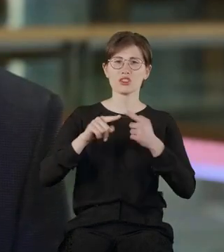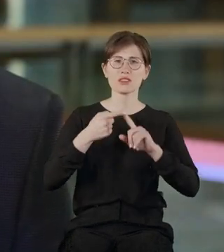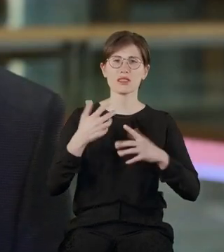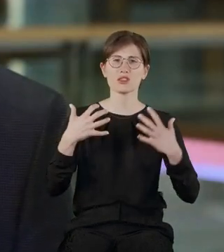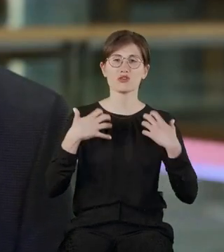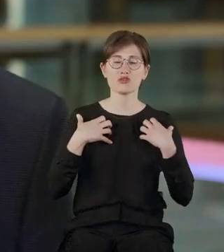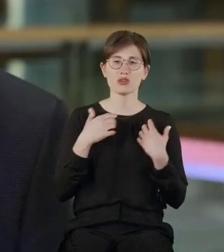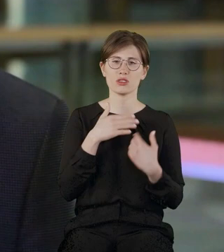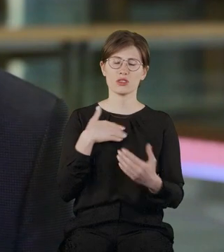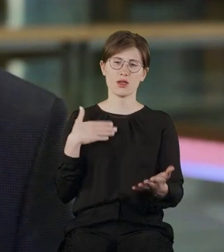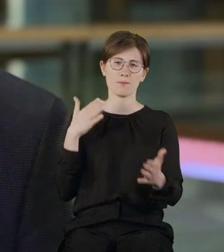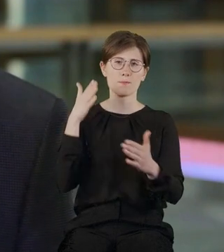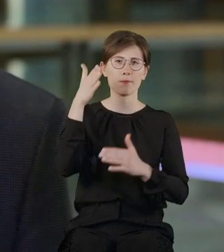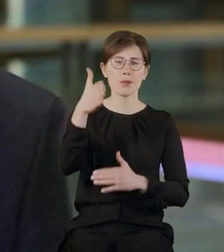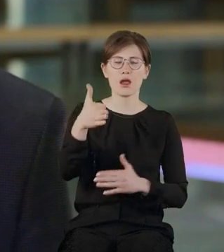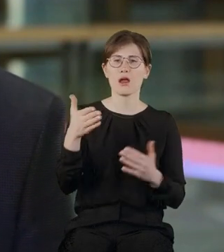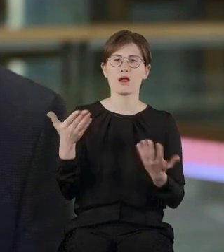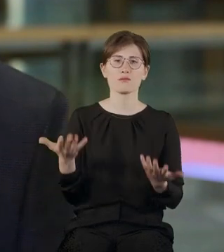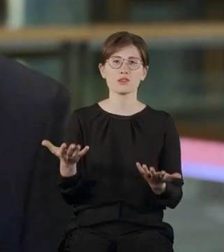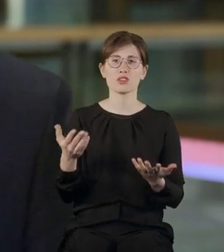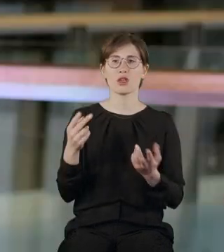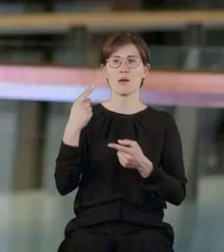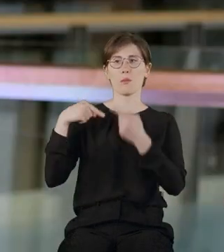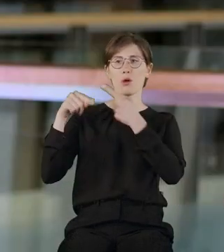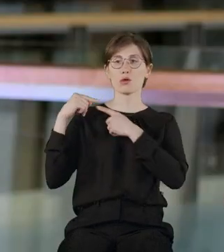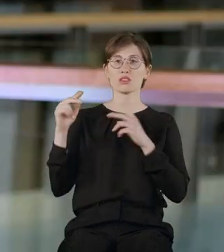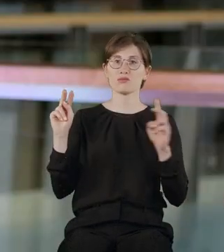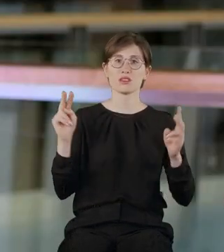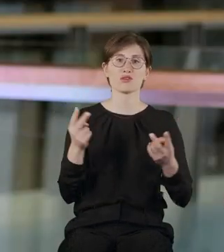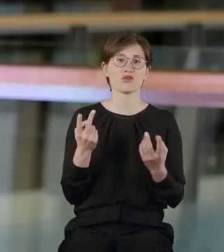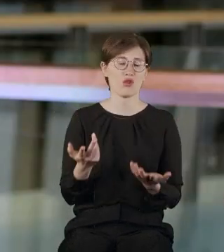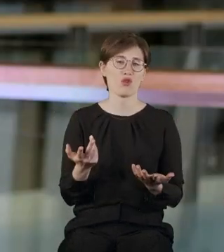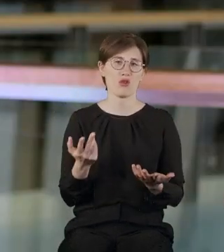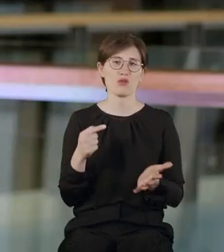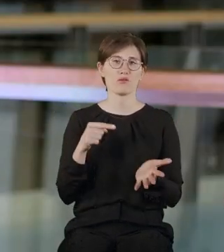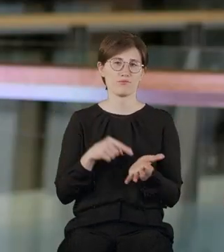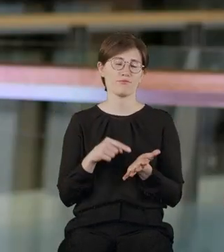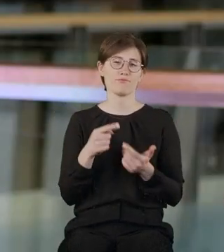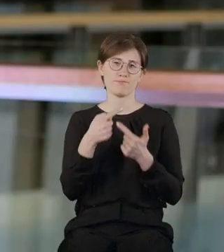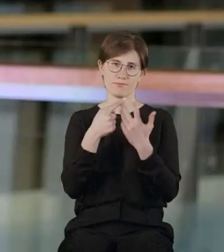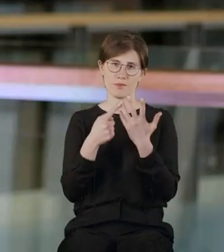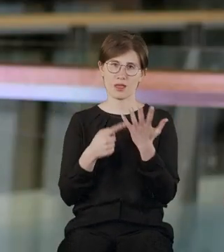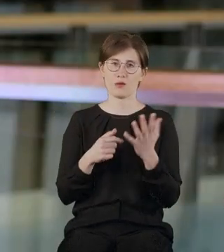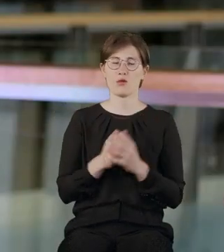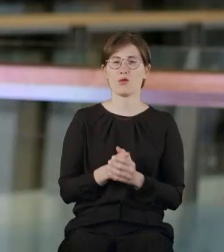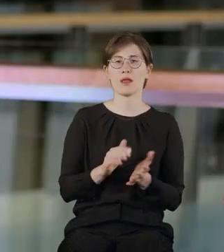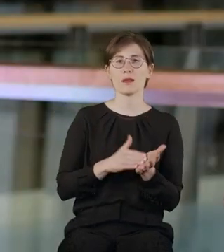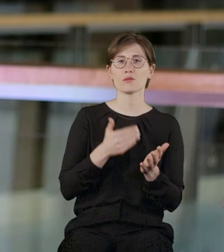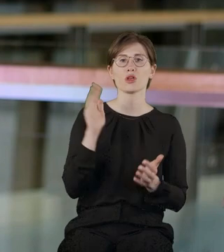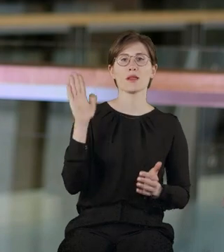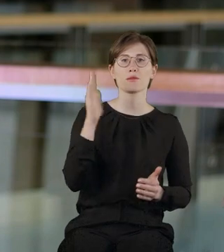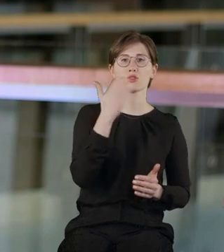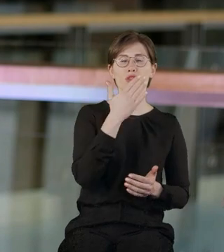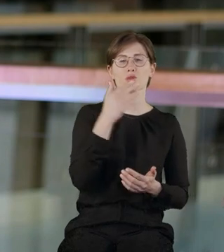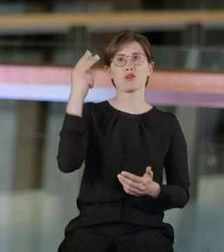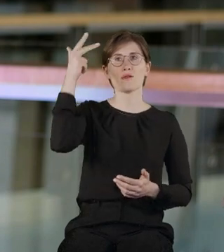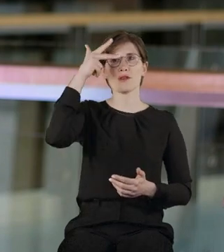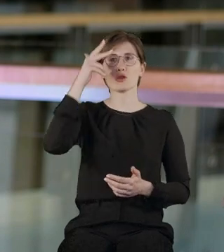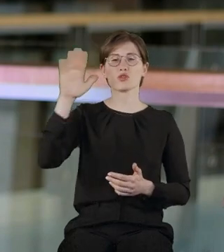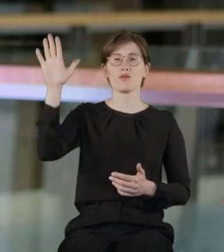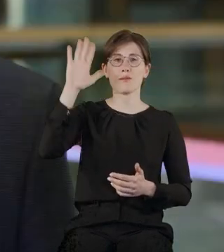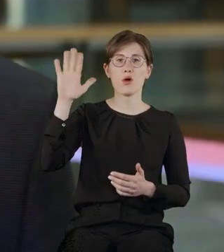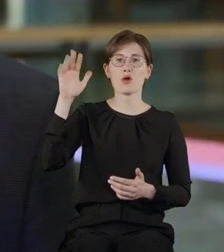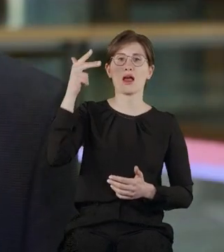dokąd zmierzamy, skąd pochodzimy. Na przykład takie przedmioty jak filozofia Boga czy